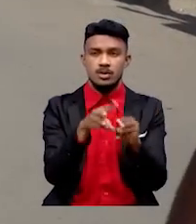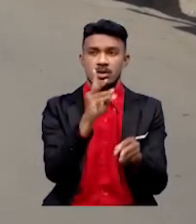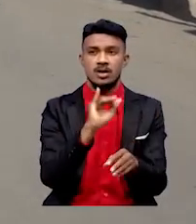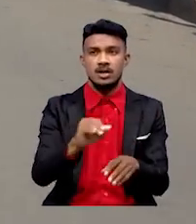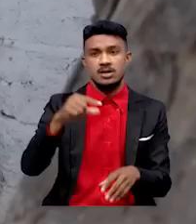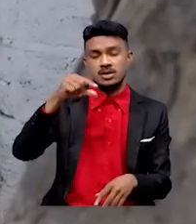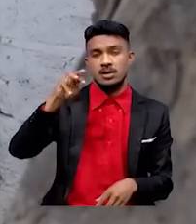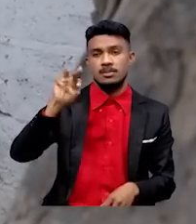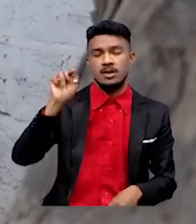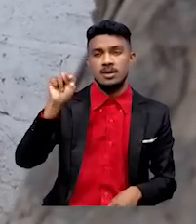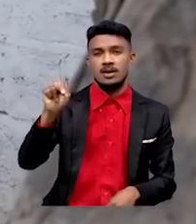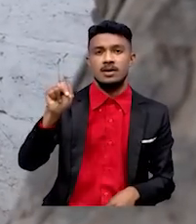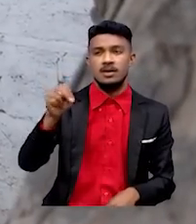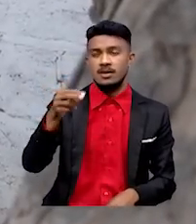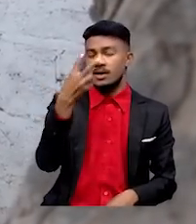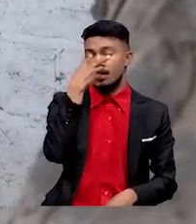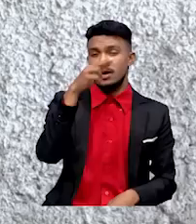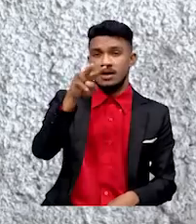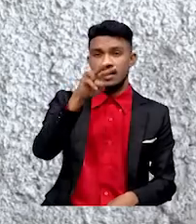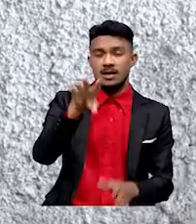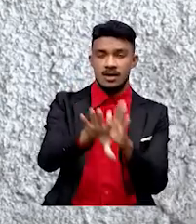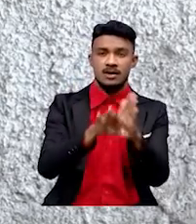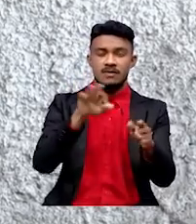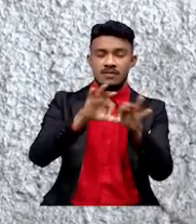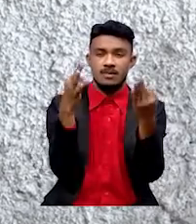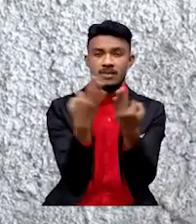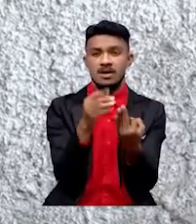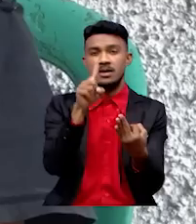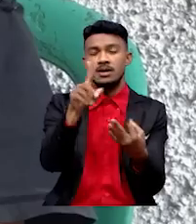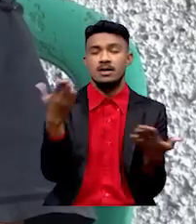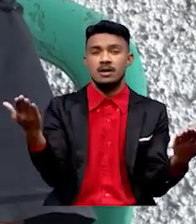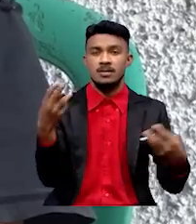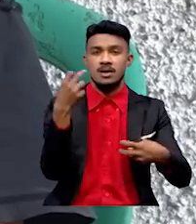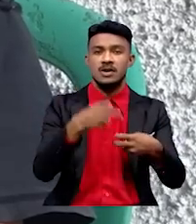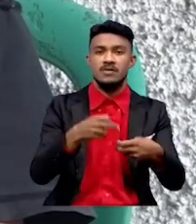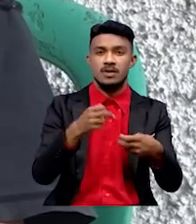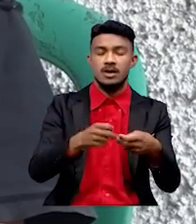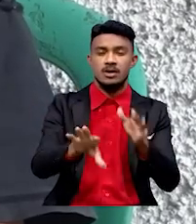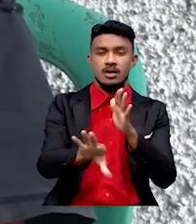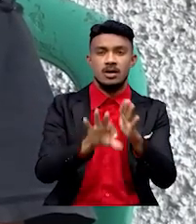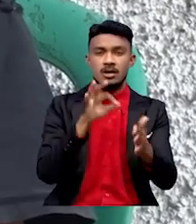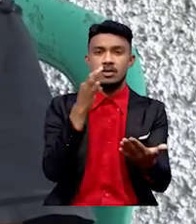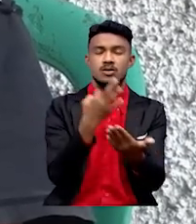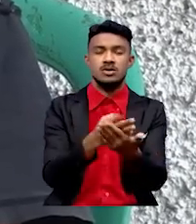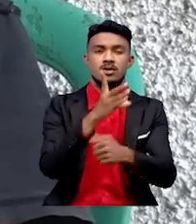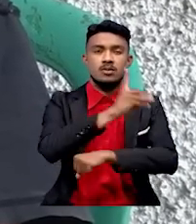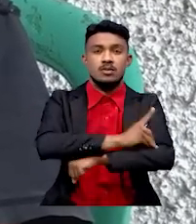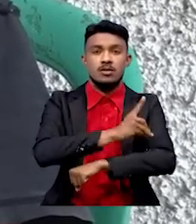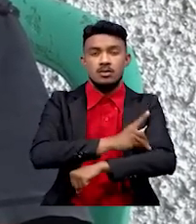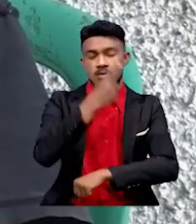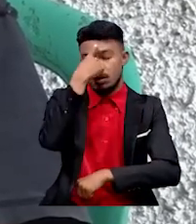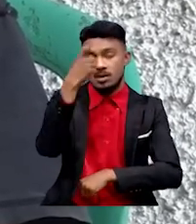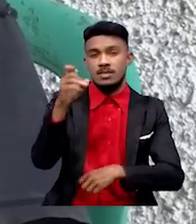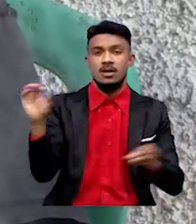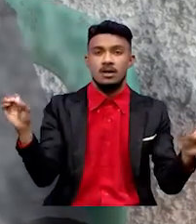GMN identifica familia ida nebe difícil atu hetan osan lor loron tamba la